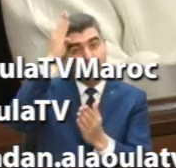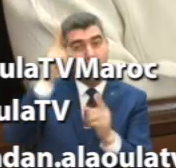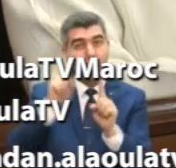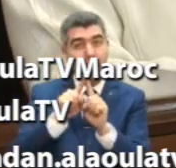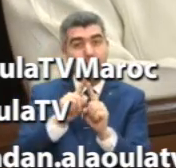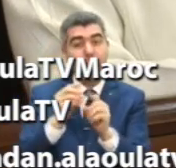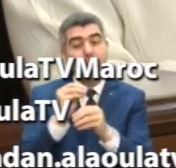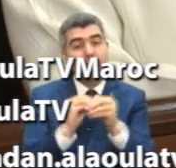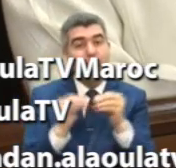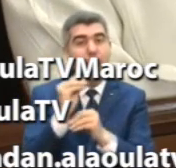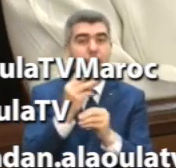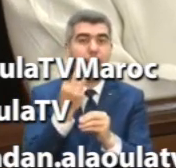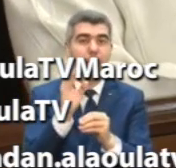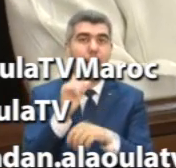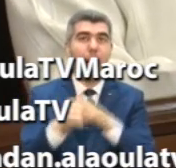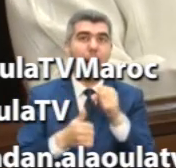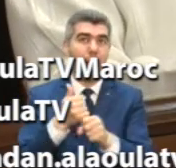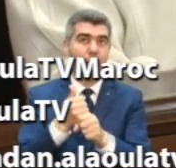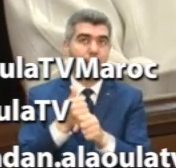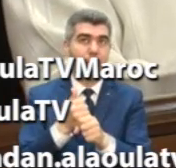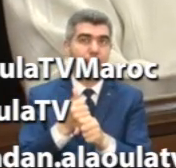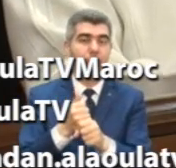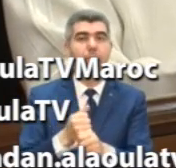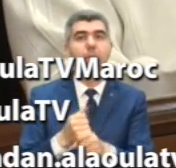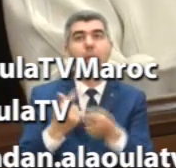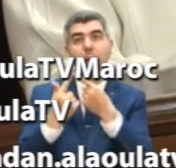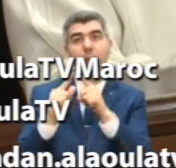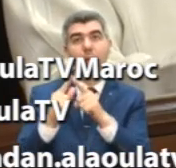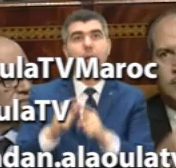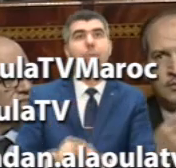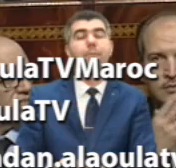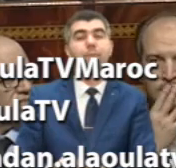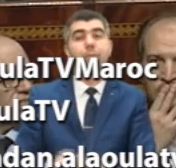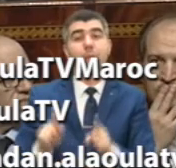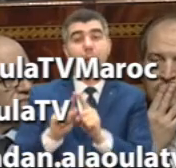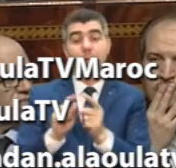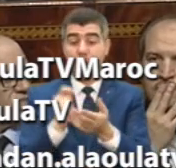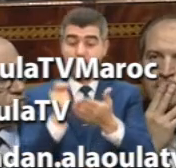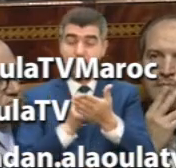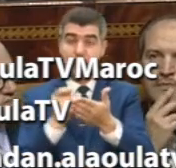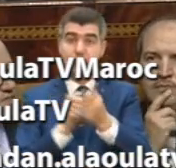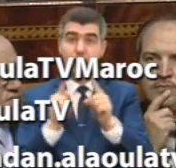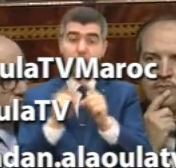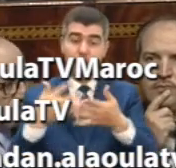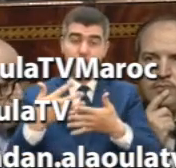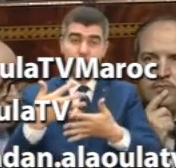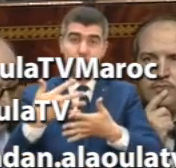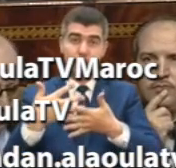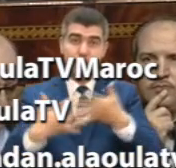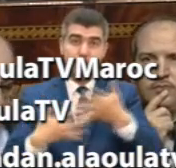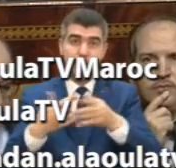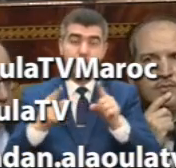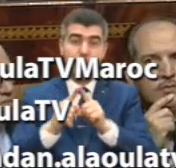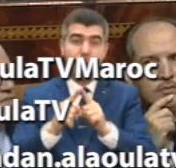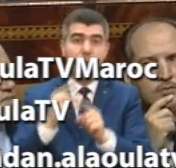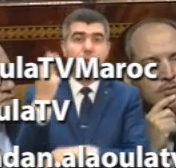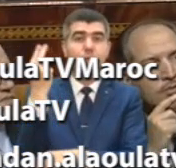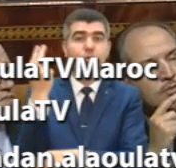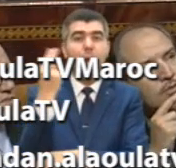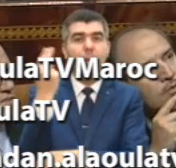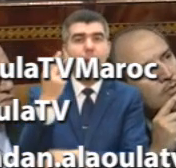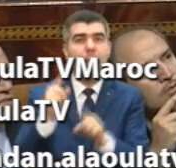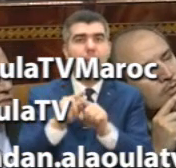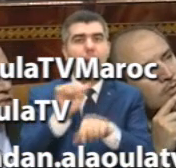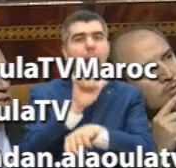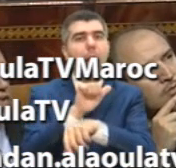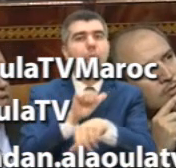سنة، كاين المسألة ديال الملء ديال الاستمارة. هذيك الاستماره ديال الملء ديالها معقده، نتنظر اللي كان مسجل في الجامعه يكون عنده التغطيه